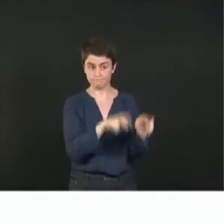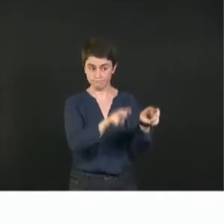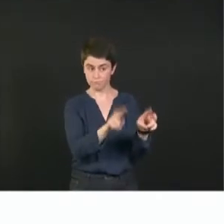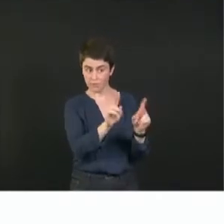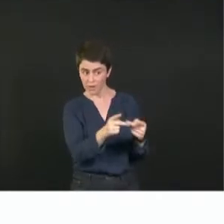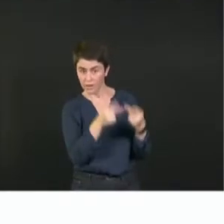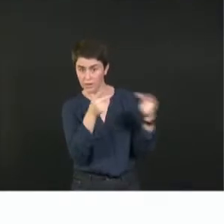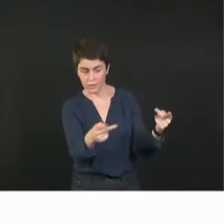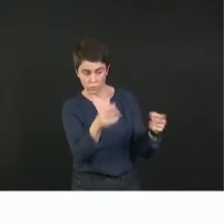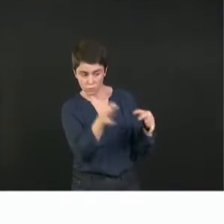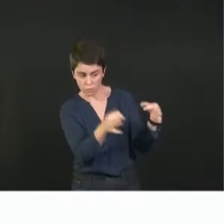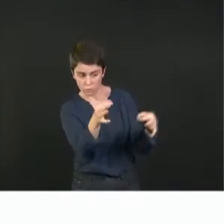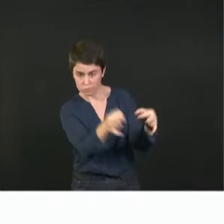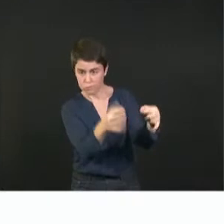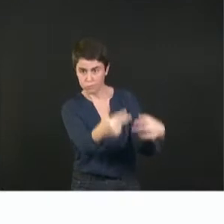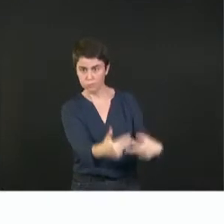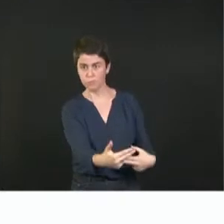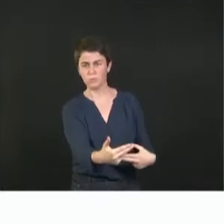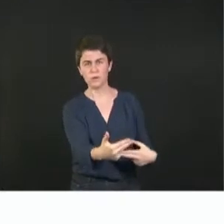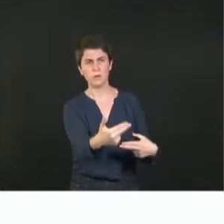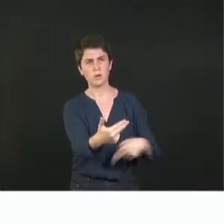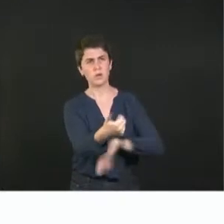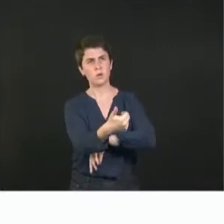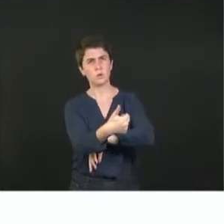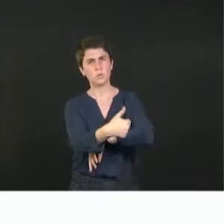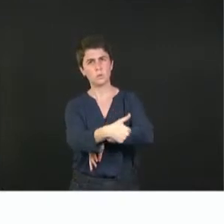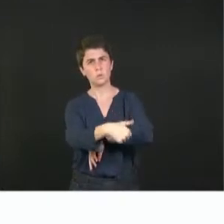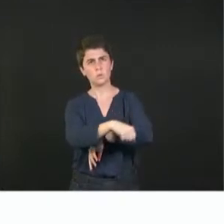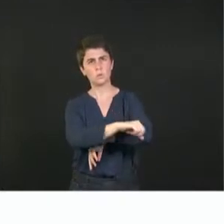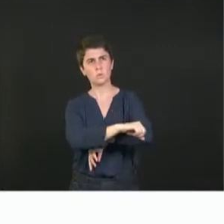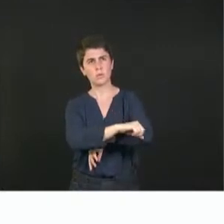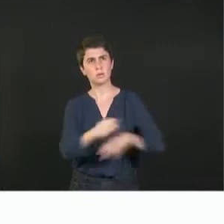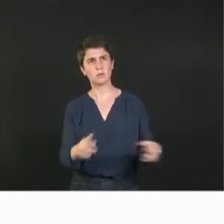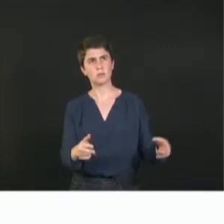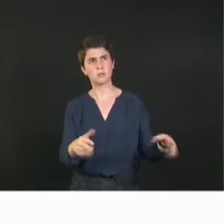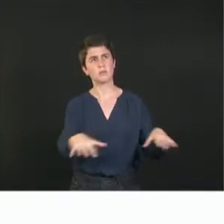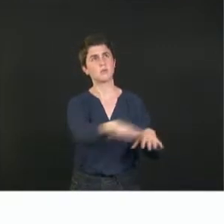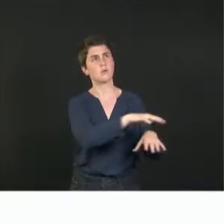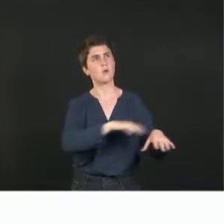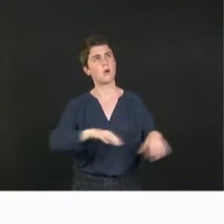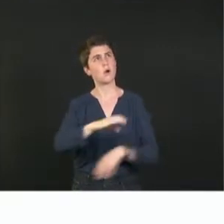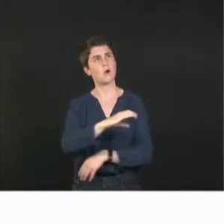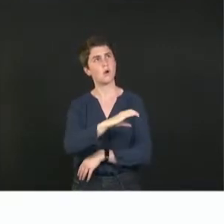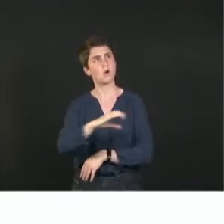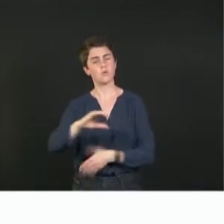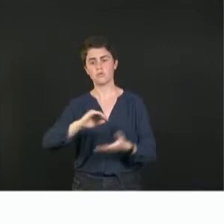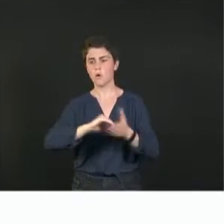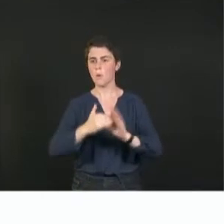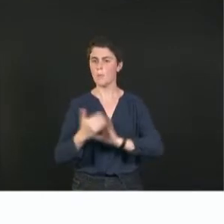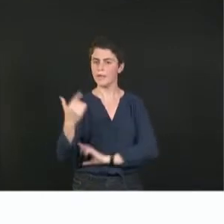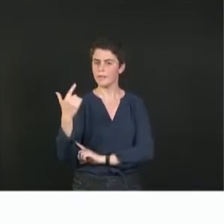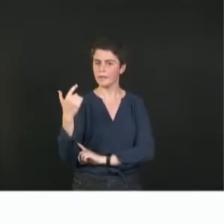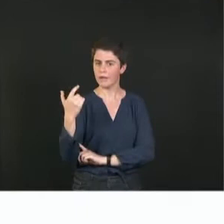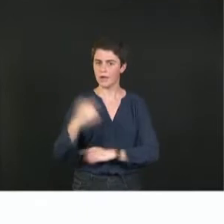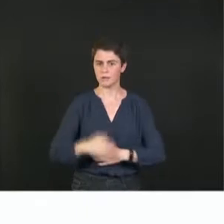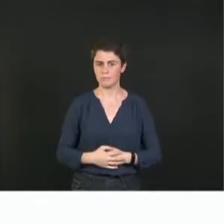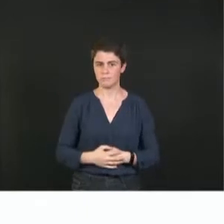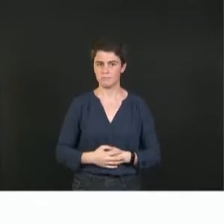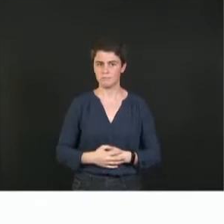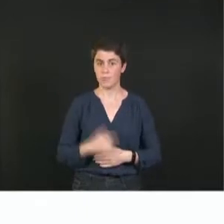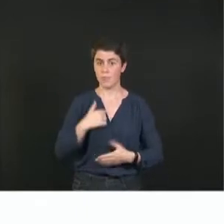semaine. De plus de 100 mètres carrés, voilà, et tout ça en échange de